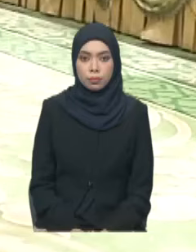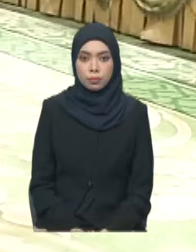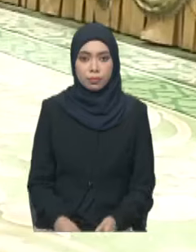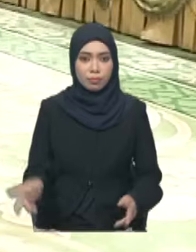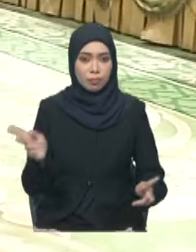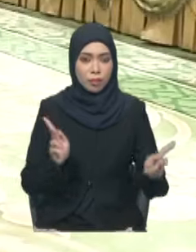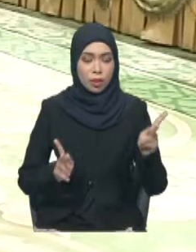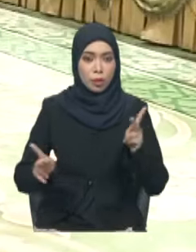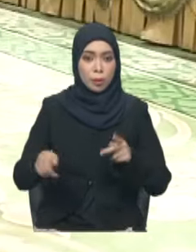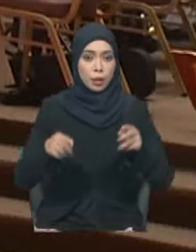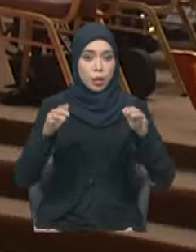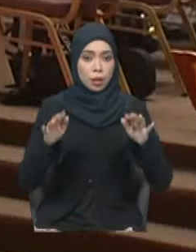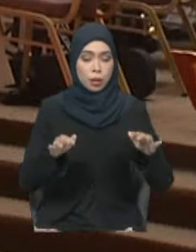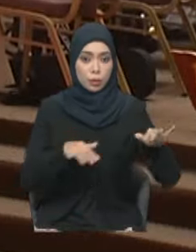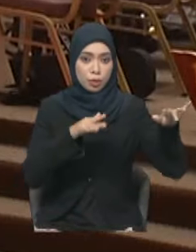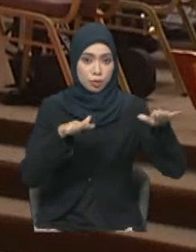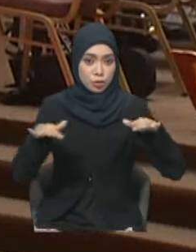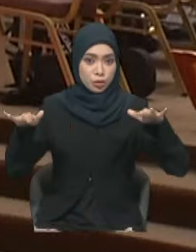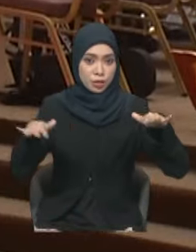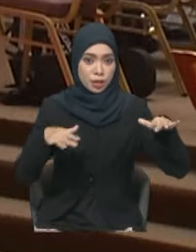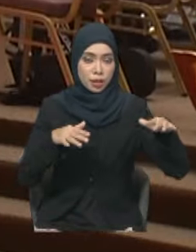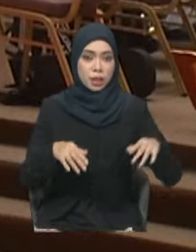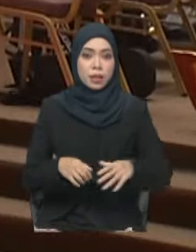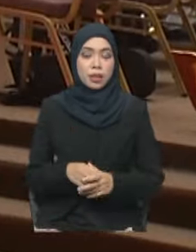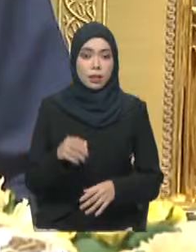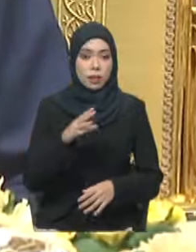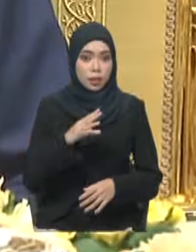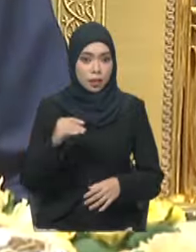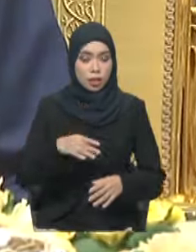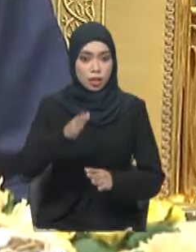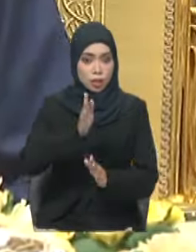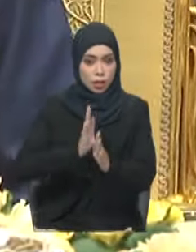Persembahan orkestra dan silat menyerikan lagi majlis santap diraja.